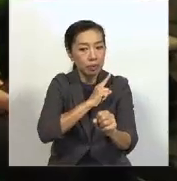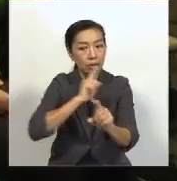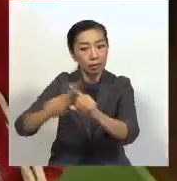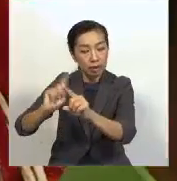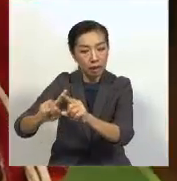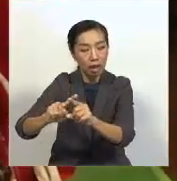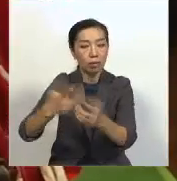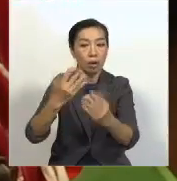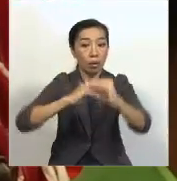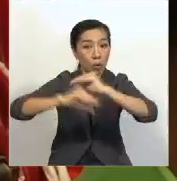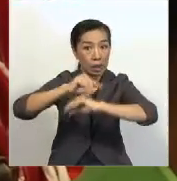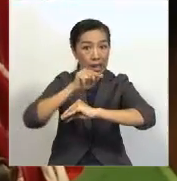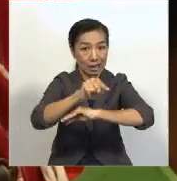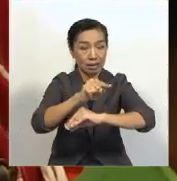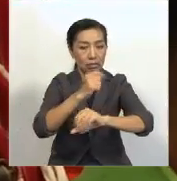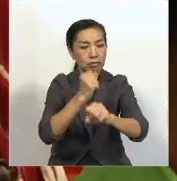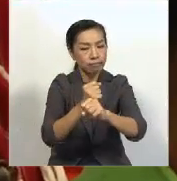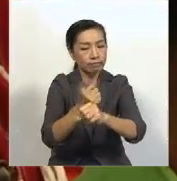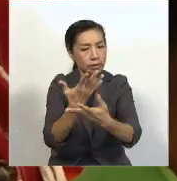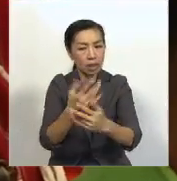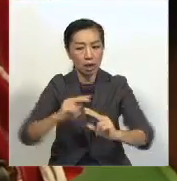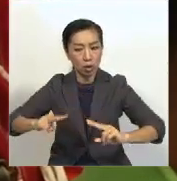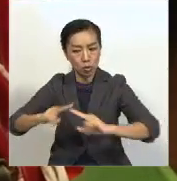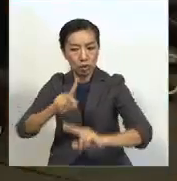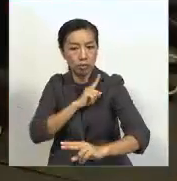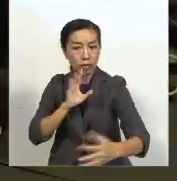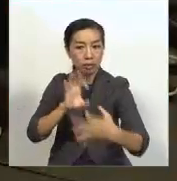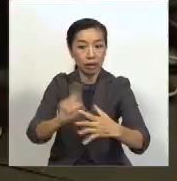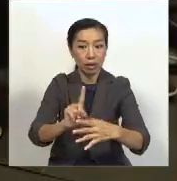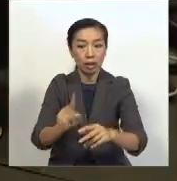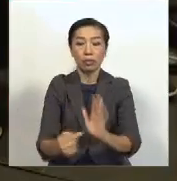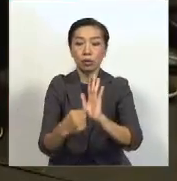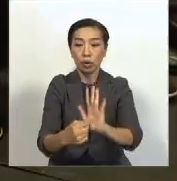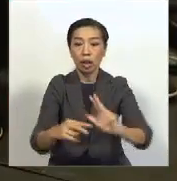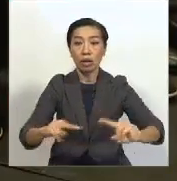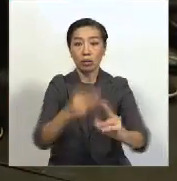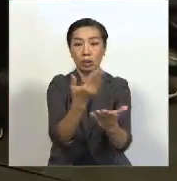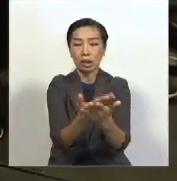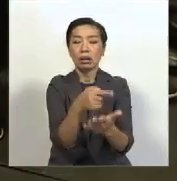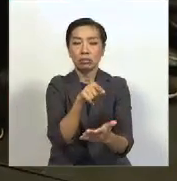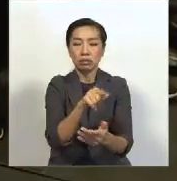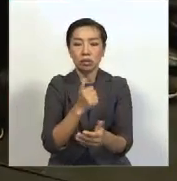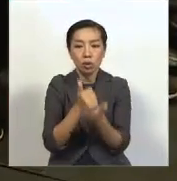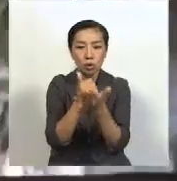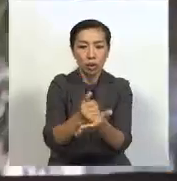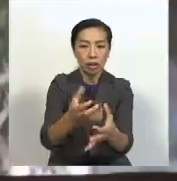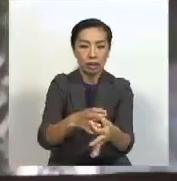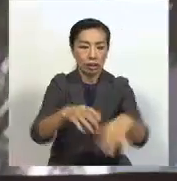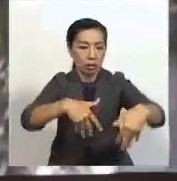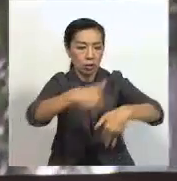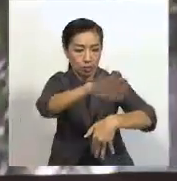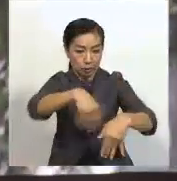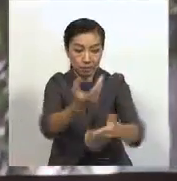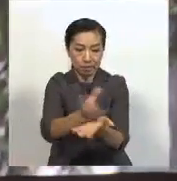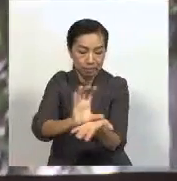ในการเดินหน้าโครงการประชารัฐสร้างไทยด้วยนะคะอย่างเช่นกระทรวงการคลังก็จะเน้นการช่วยเหลือด้านเงินทุนให้กับชุม